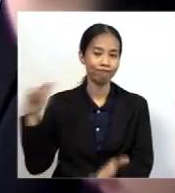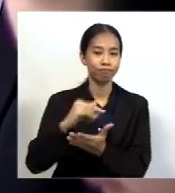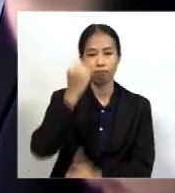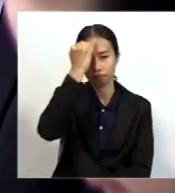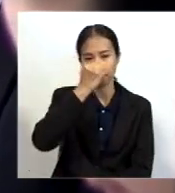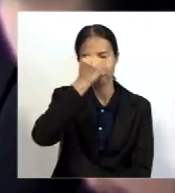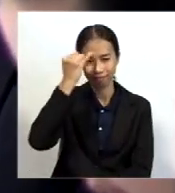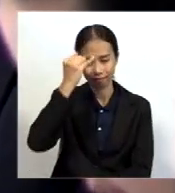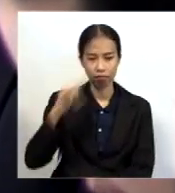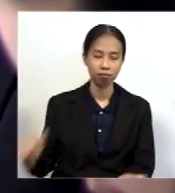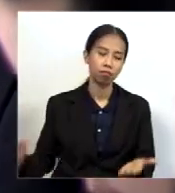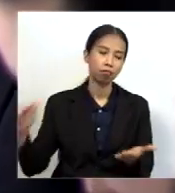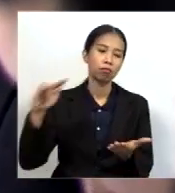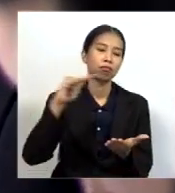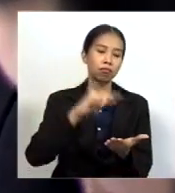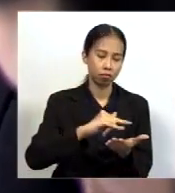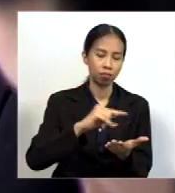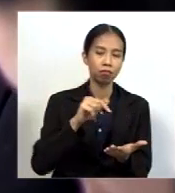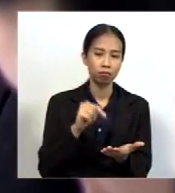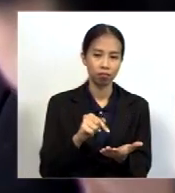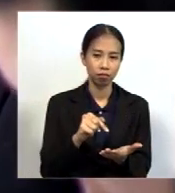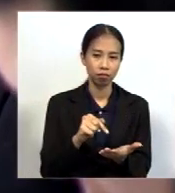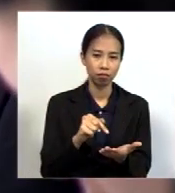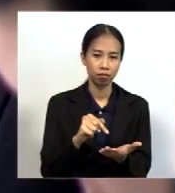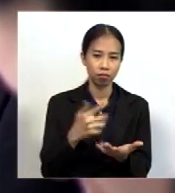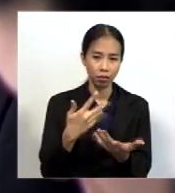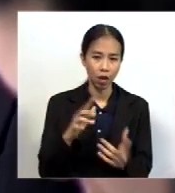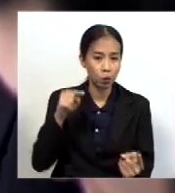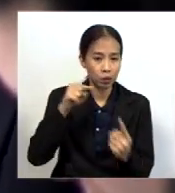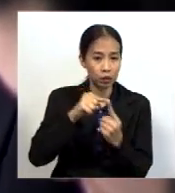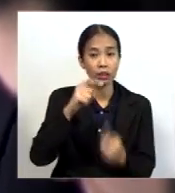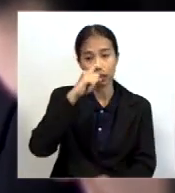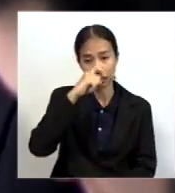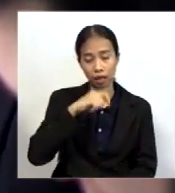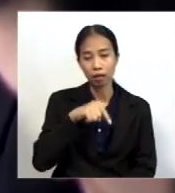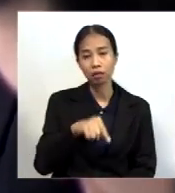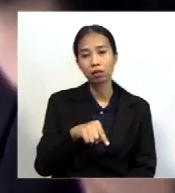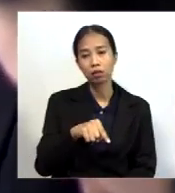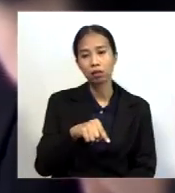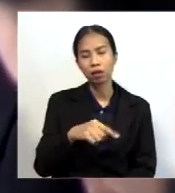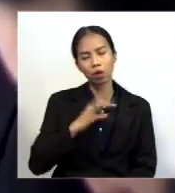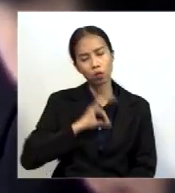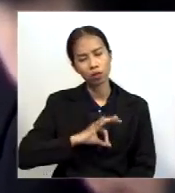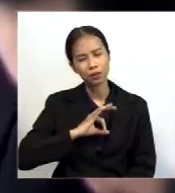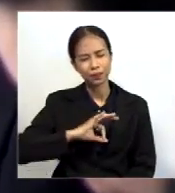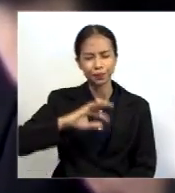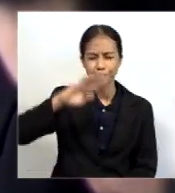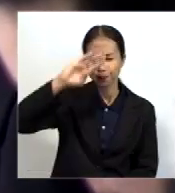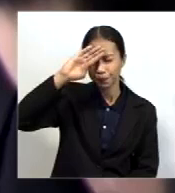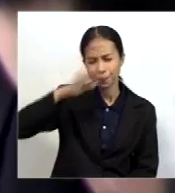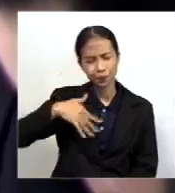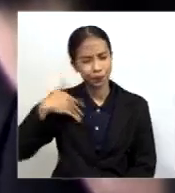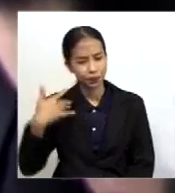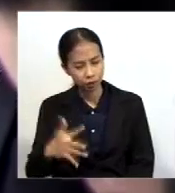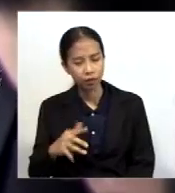ครับแล้วก็มาถึงเมืองไทยนะครับรู้สึกไม่สบายนะครับก็ไปตรวจวินิ